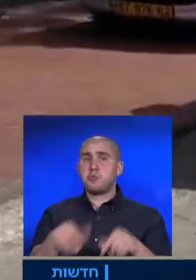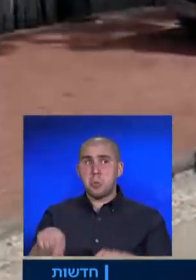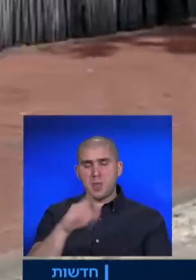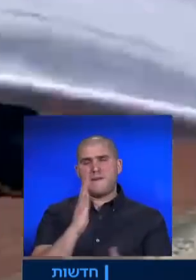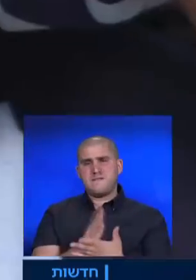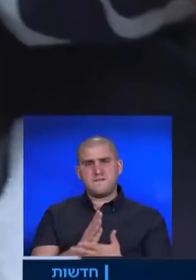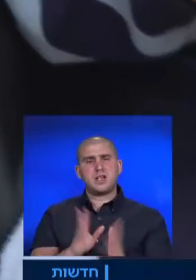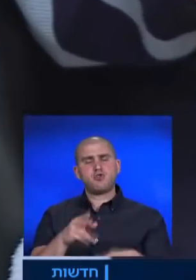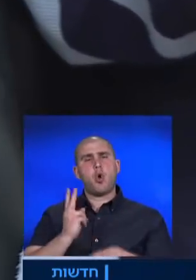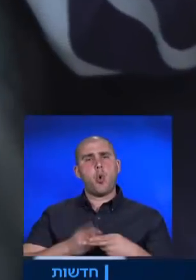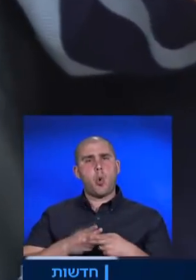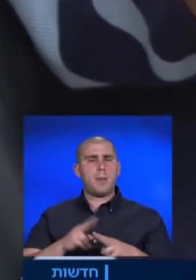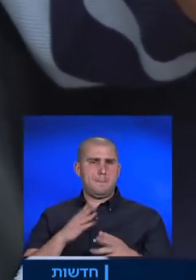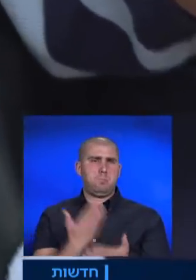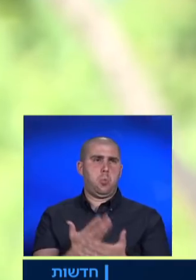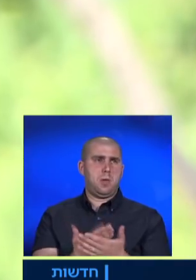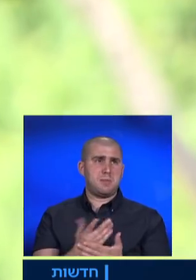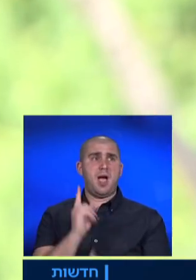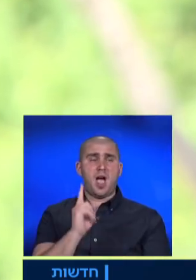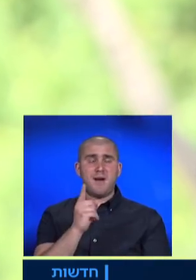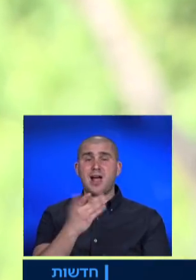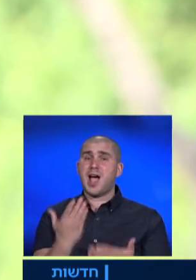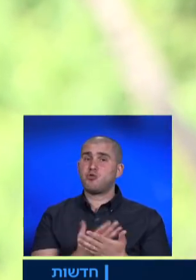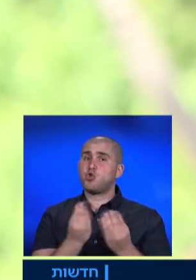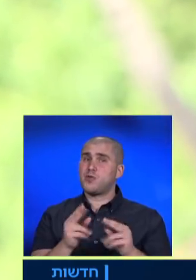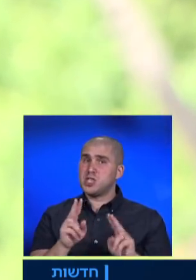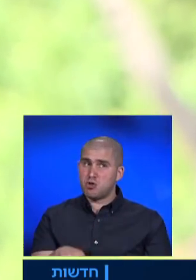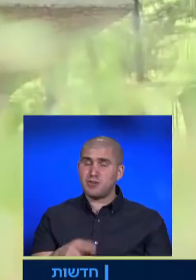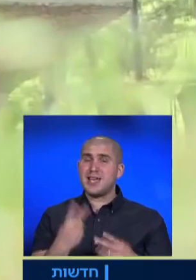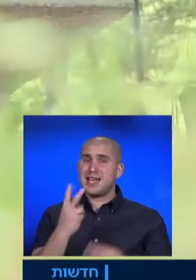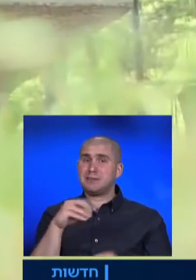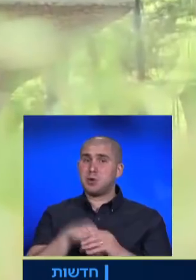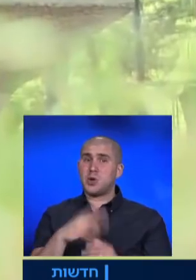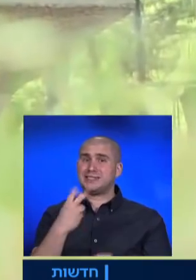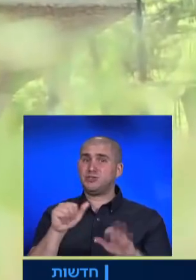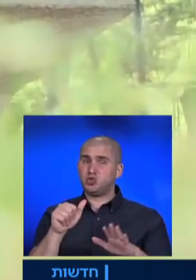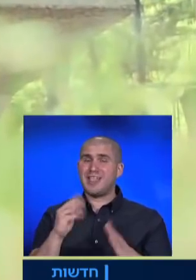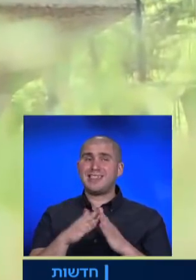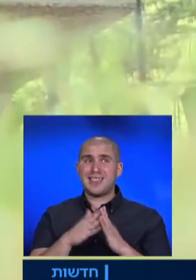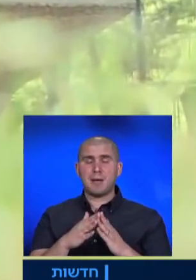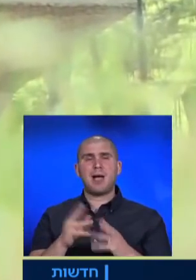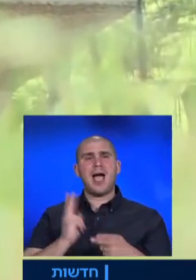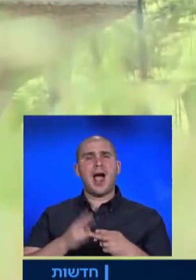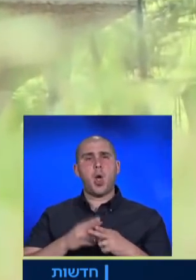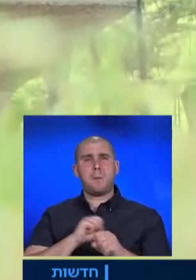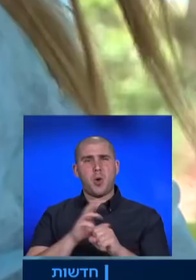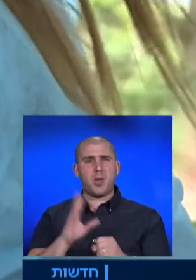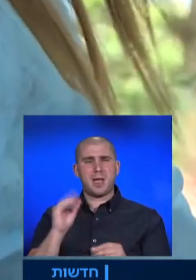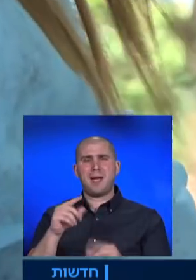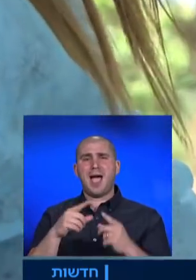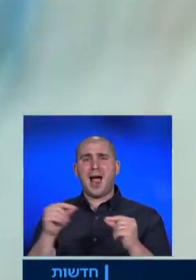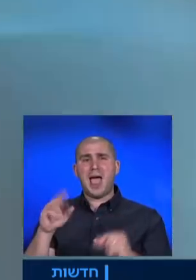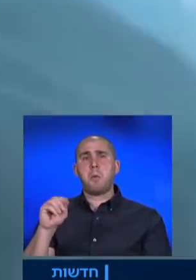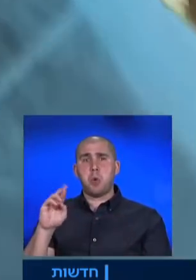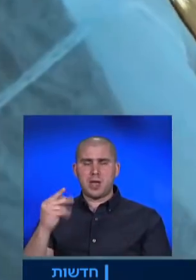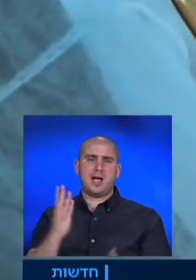חולים מאומתים, אבל הנה חדשות טובות. 20 מתוך 26 הדיירים שחלו בקורונה מעלה מוריה כבר החלימו,